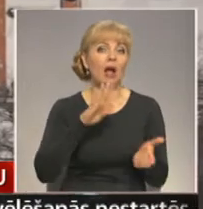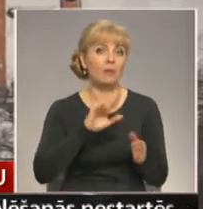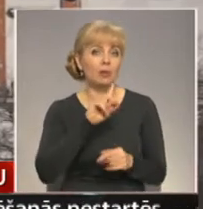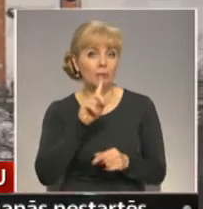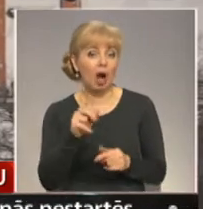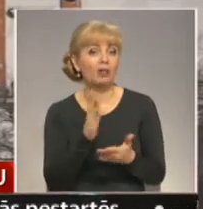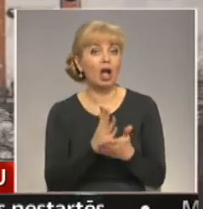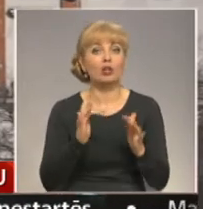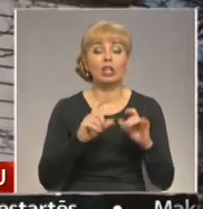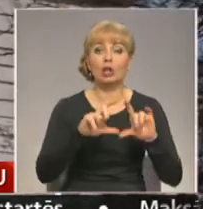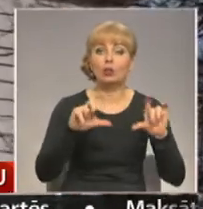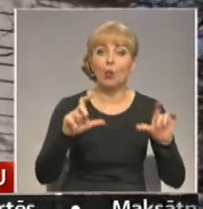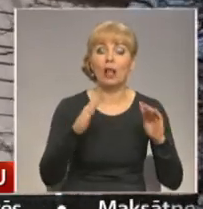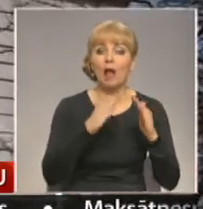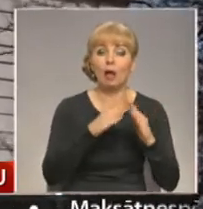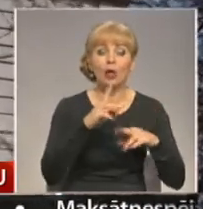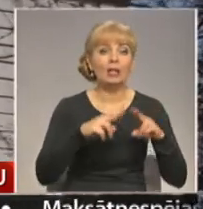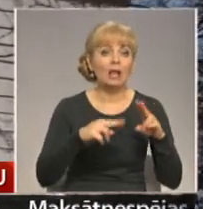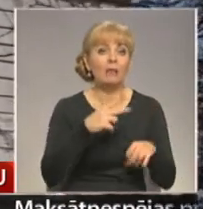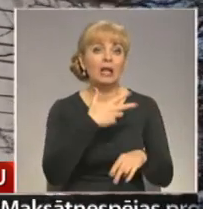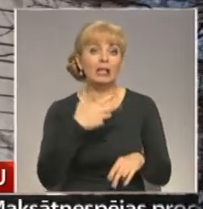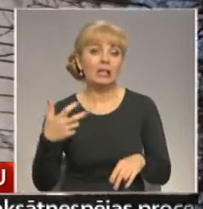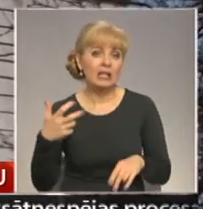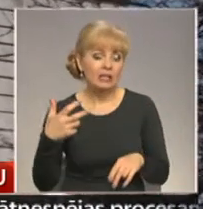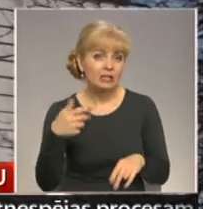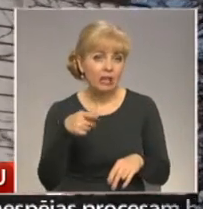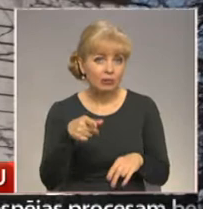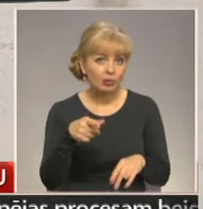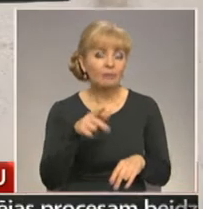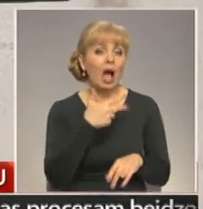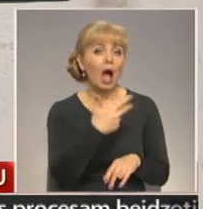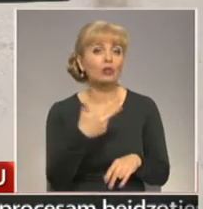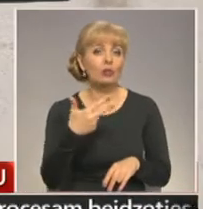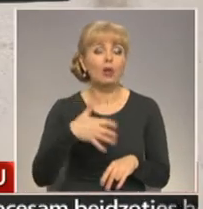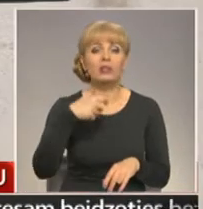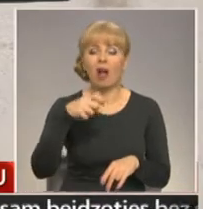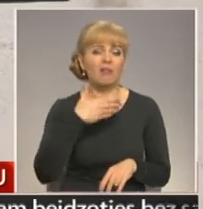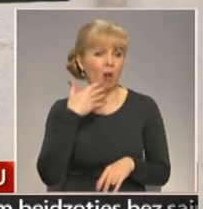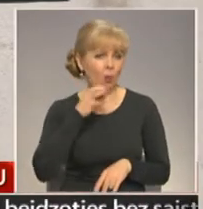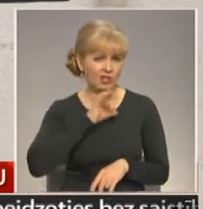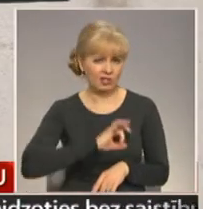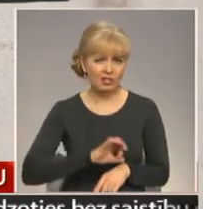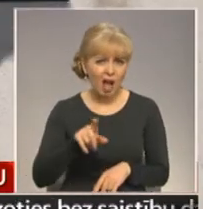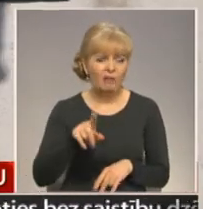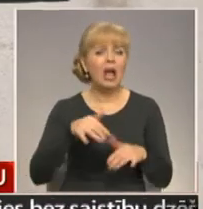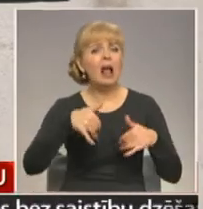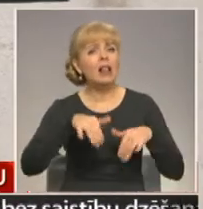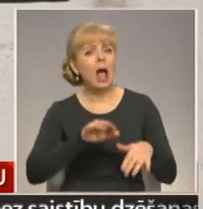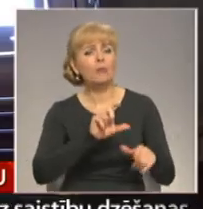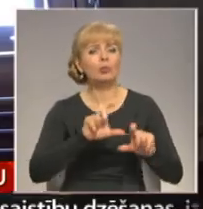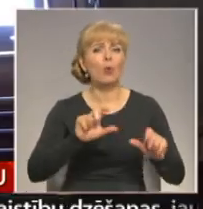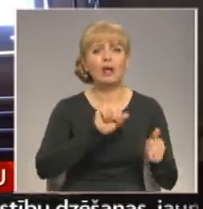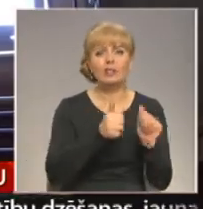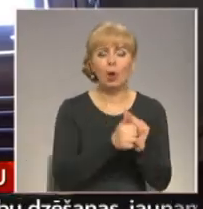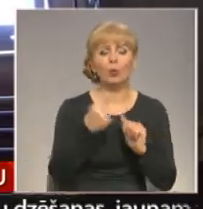esošajā internāta skolas ēkā, kur celt 300 skolēniem, uzturēt aptuveni 80 audzēkņus vairs nav rentabli. Internāta skola par lēmumu skolu reorganizēt uzzināja